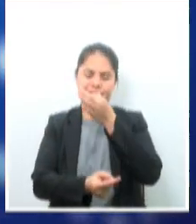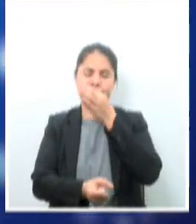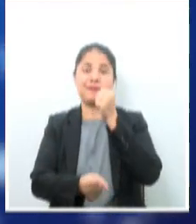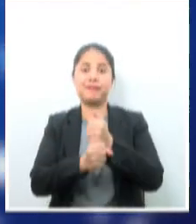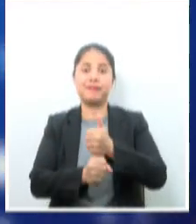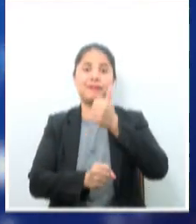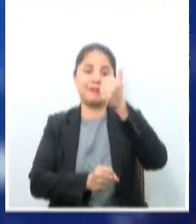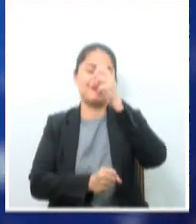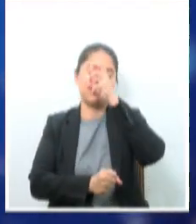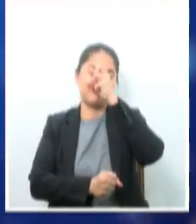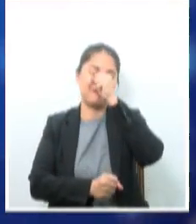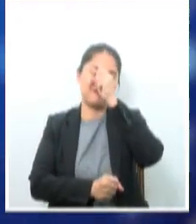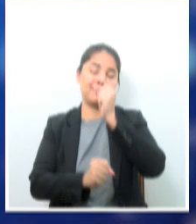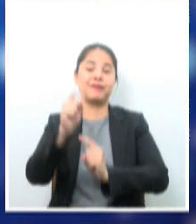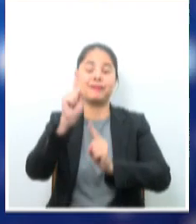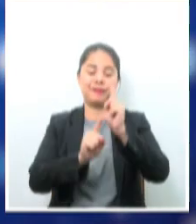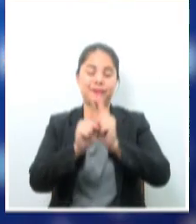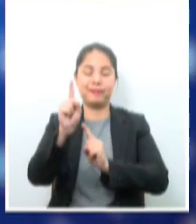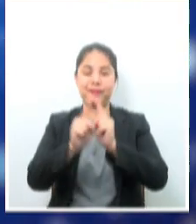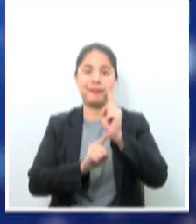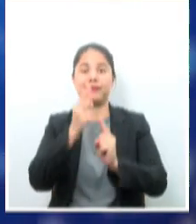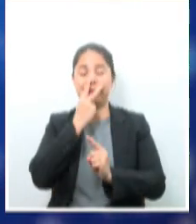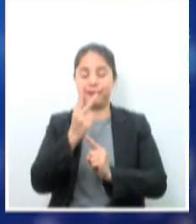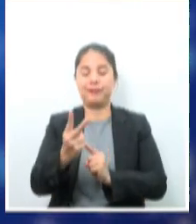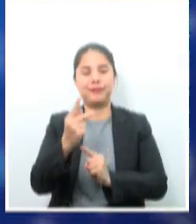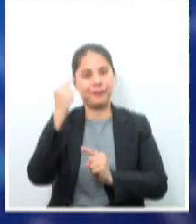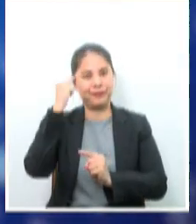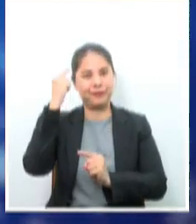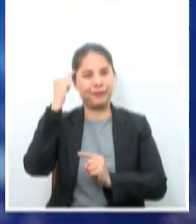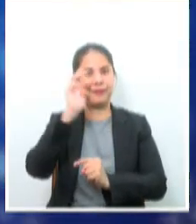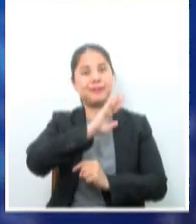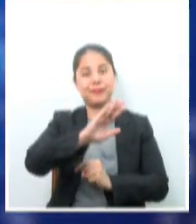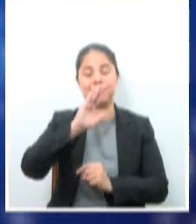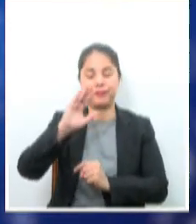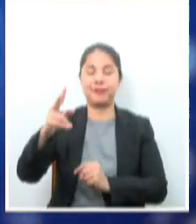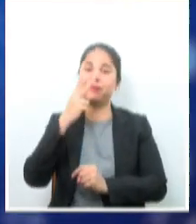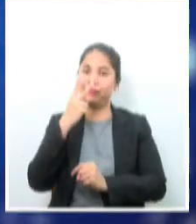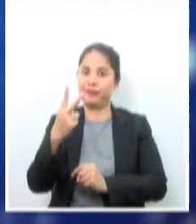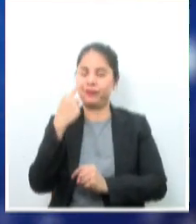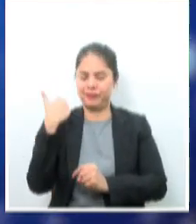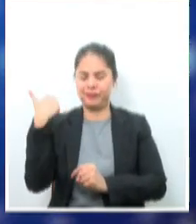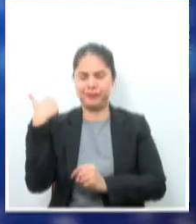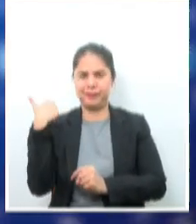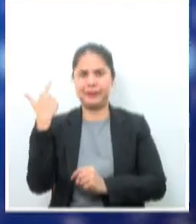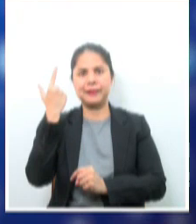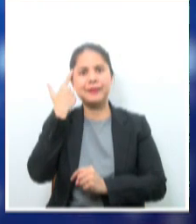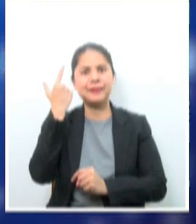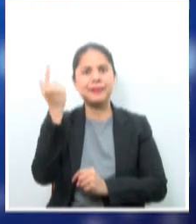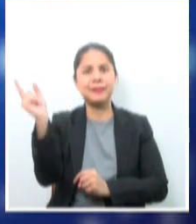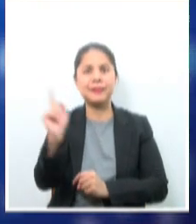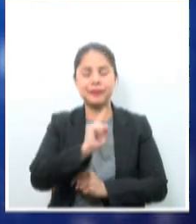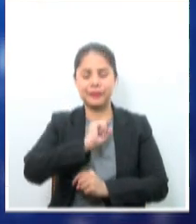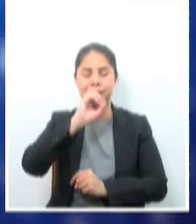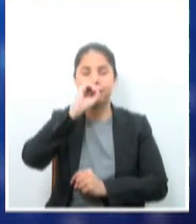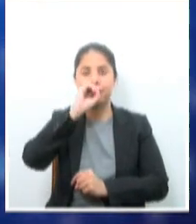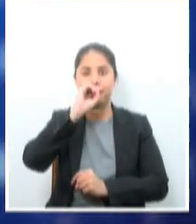แล้วก็ลองทำแบบวัดแววนะครับของตัวผู้ปัญญานะครับซึ่งในส่วนนี้ V-Space มีหลักคิดที่ว่าเราจะไม่ได้เป็นการบอก